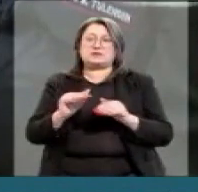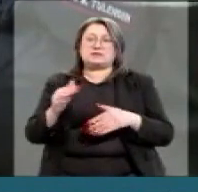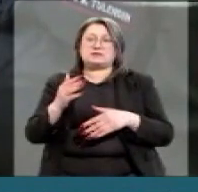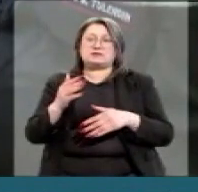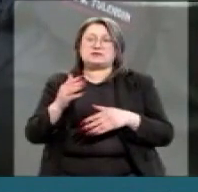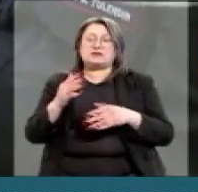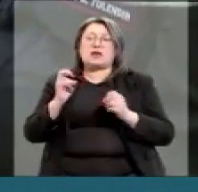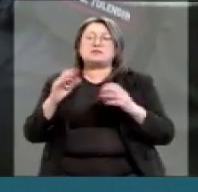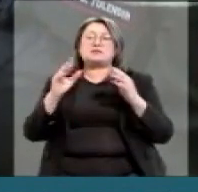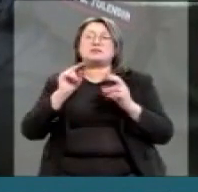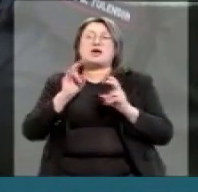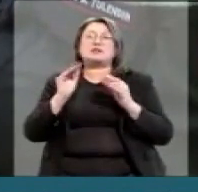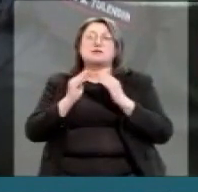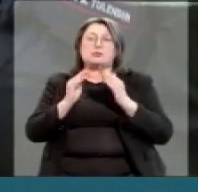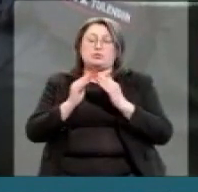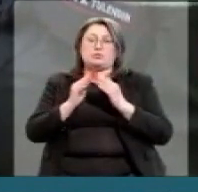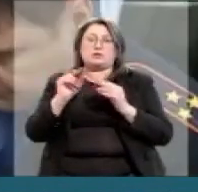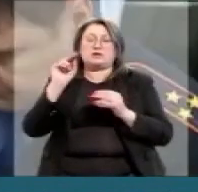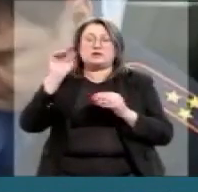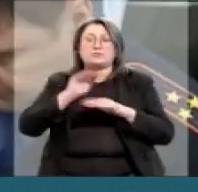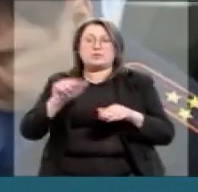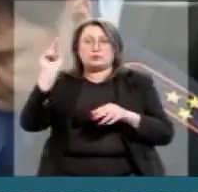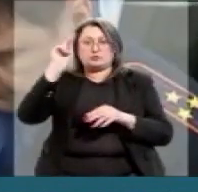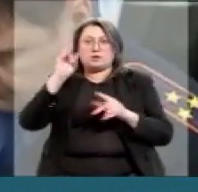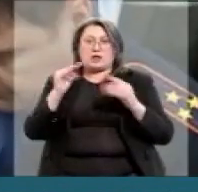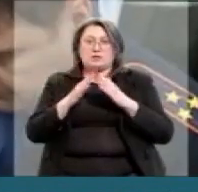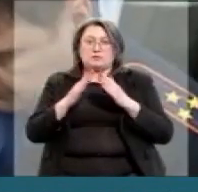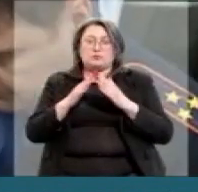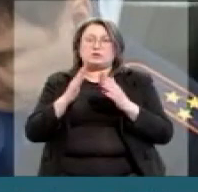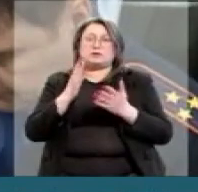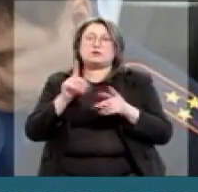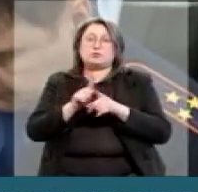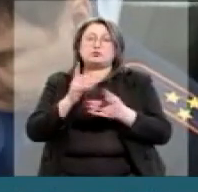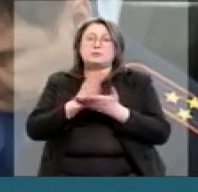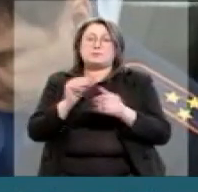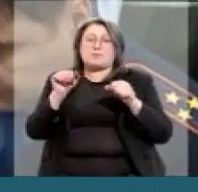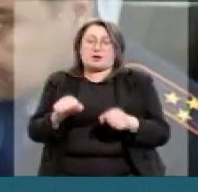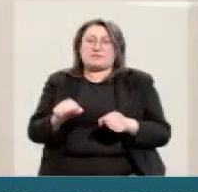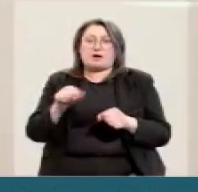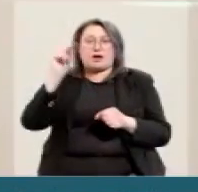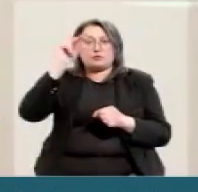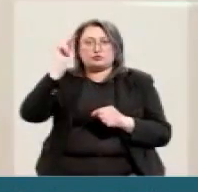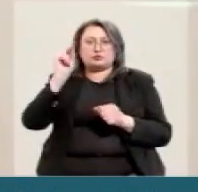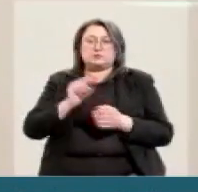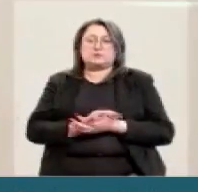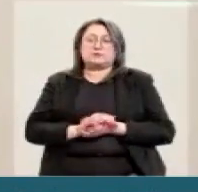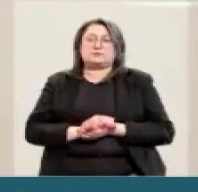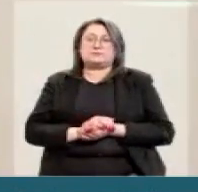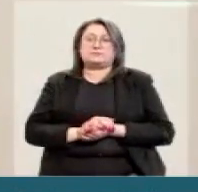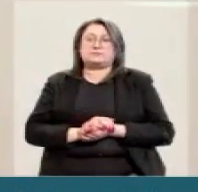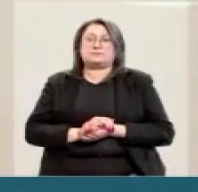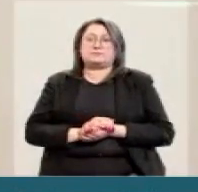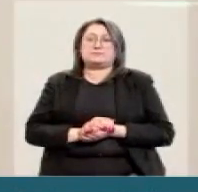білім беру процесінің толыққанды қатысушысы болып қала береді және барлық академиялық құқықтарды пайдаланады. Соответствии с